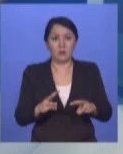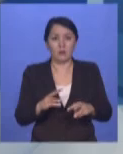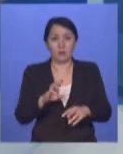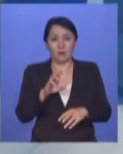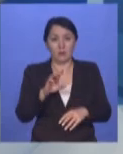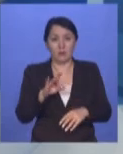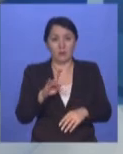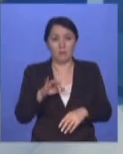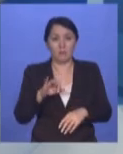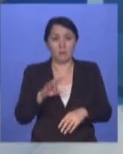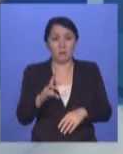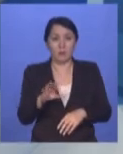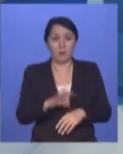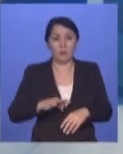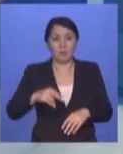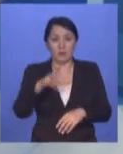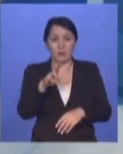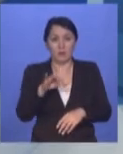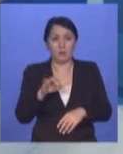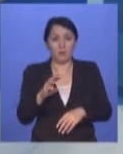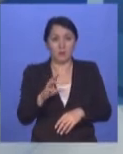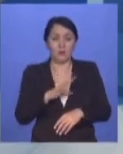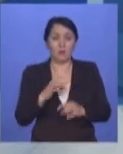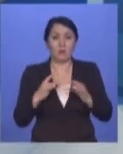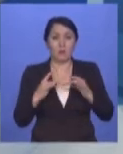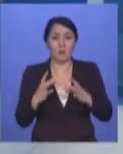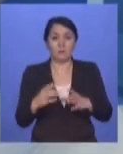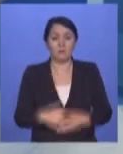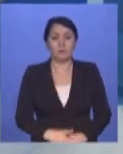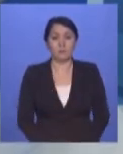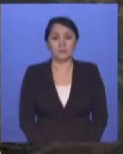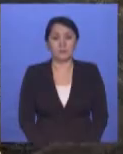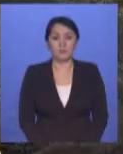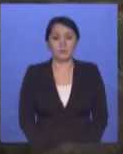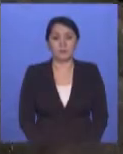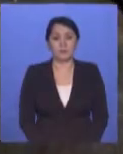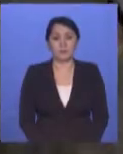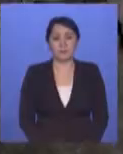вице-премьер Қанат Бозымбаев пен облыс әкімі Ғауез Нұрмұхамбетов құттықтады.